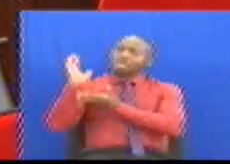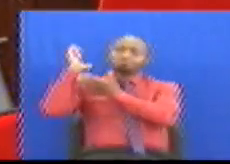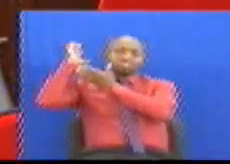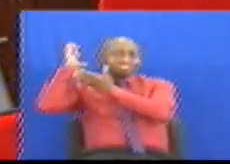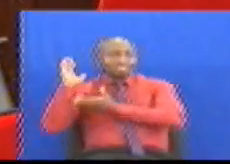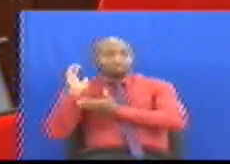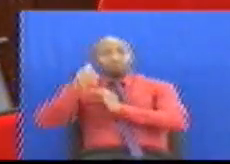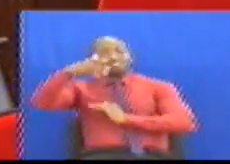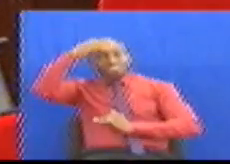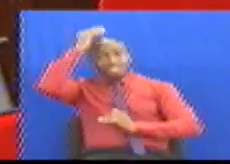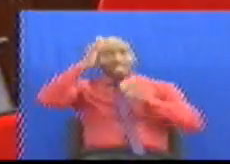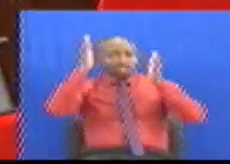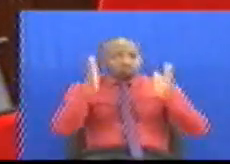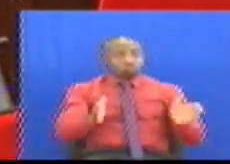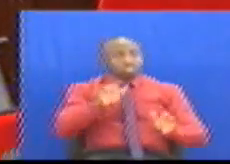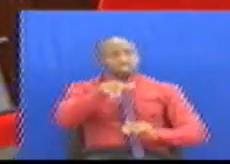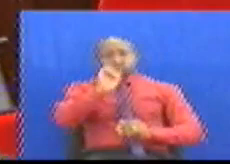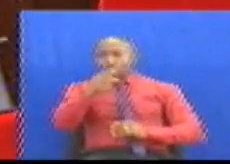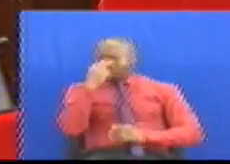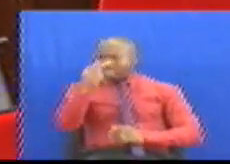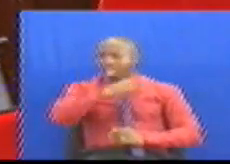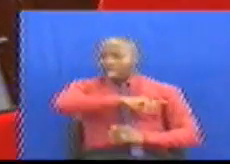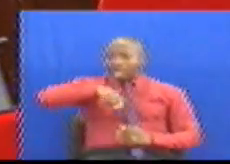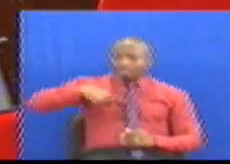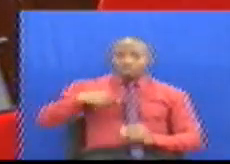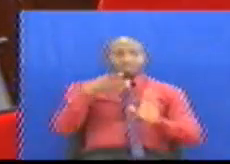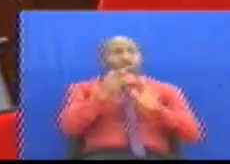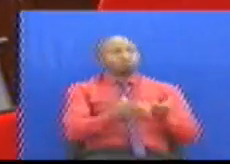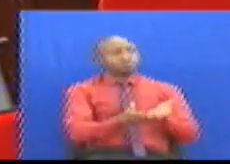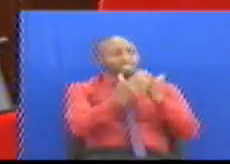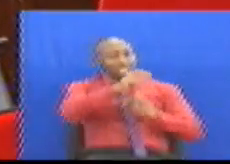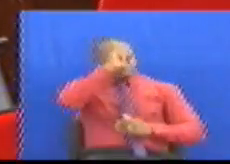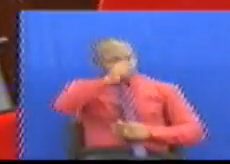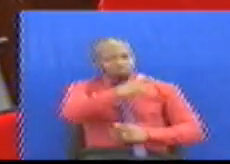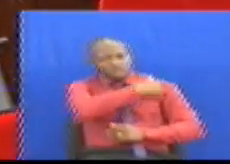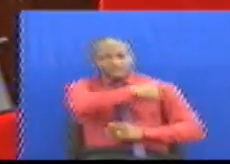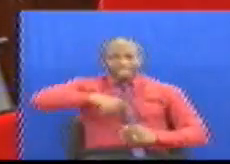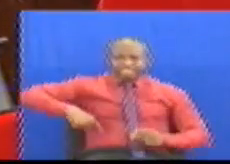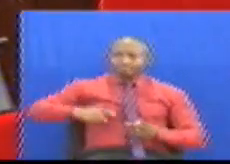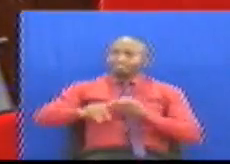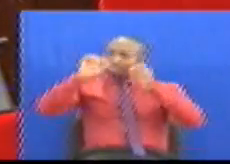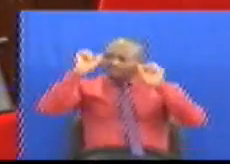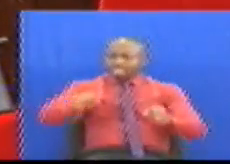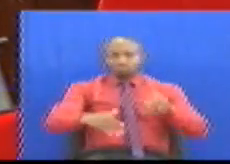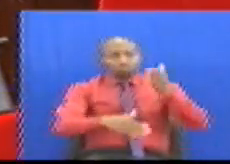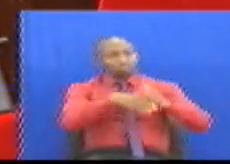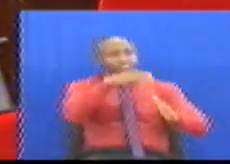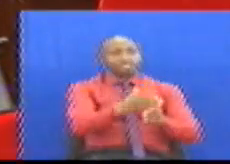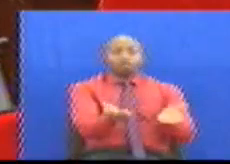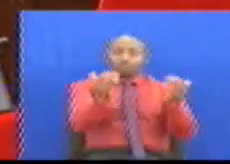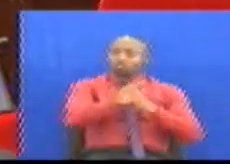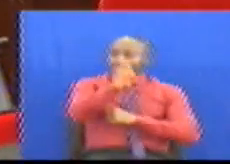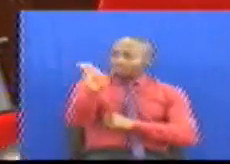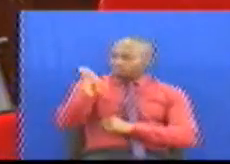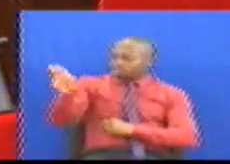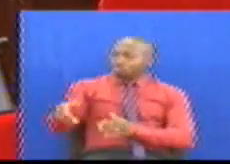kuu. Na huu ndio mtazamo, mkitaka kumsaidia Mheshimiwa Rais lazima mziempawe halmashauri ziwe na nguvu, ziwe na uwezo